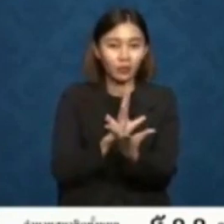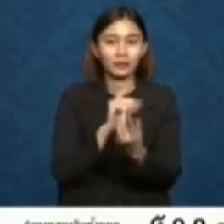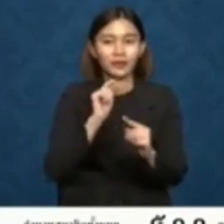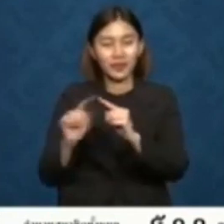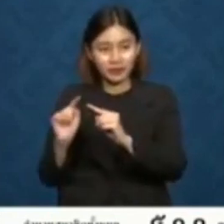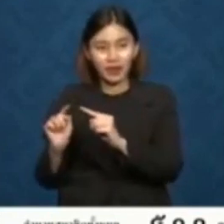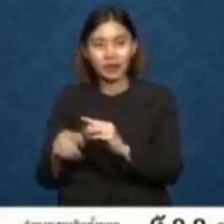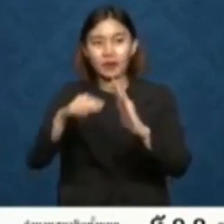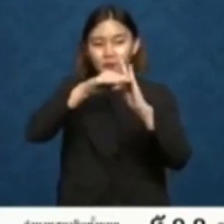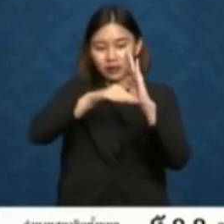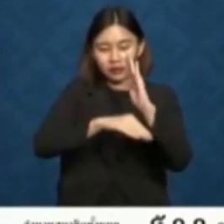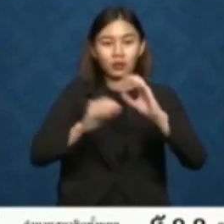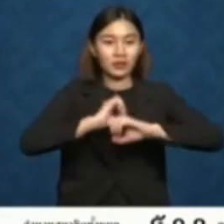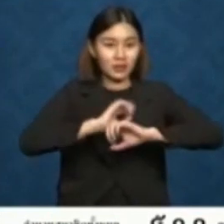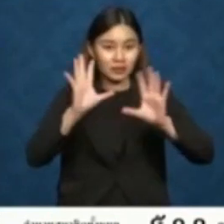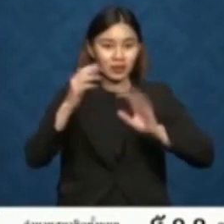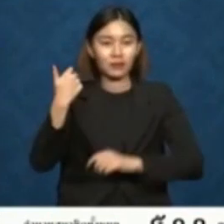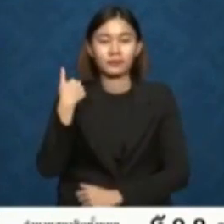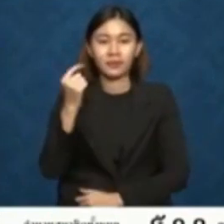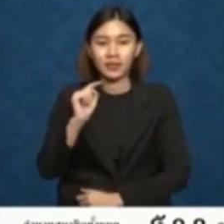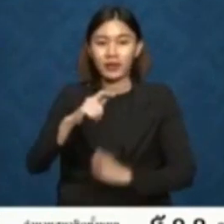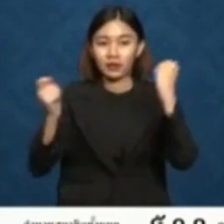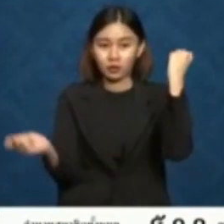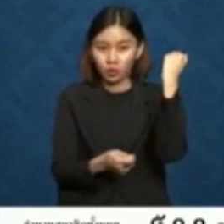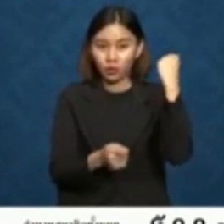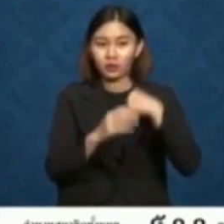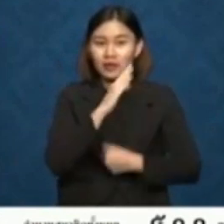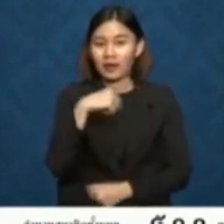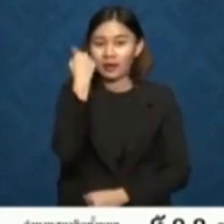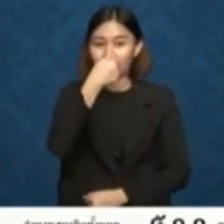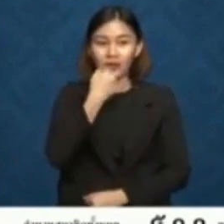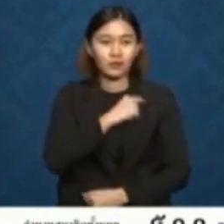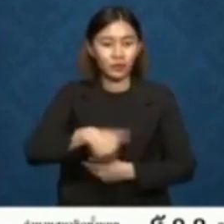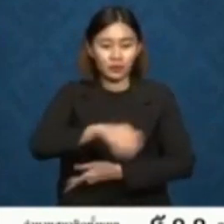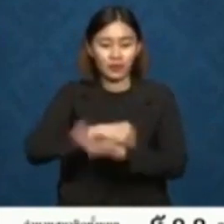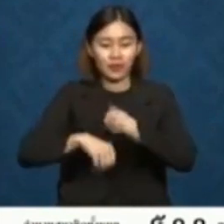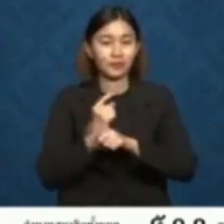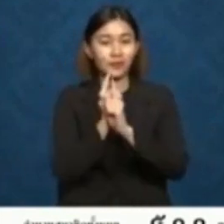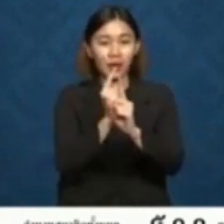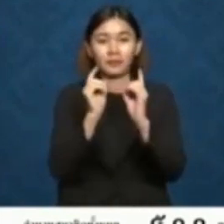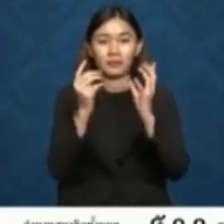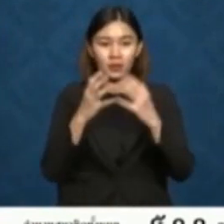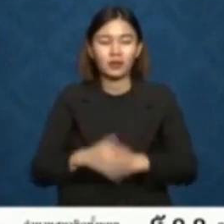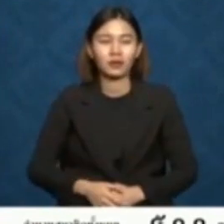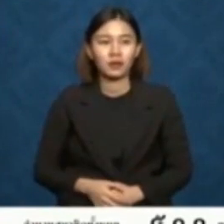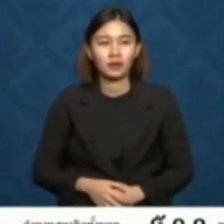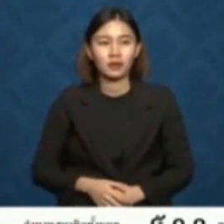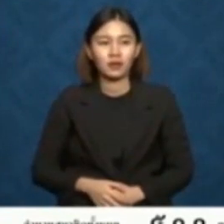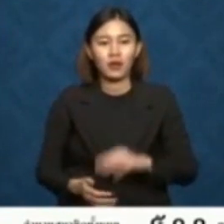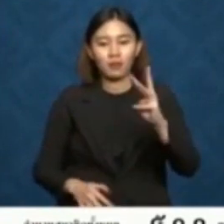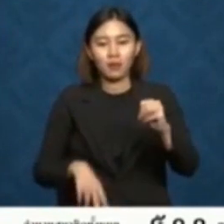เกิดเหตุอุบัติเหตุนะครับเป็นขั้นตอนชัดเจนครับมีโทษหากเจ้าหน้าที่ผู้รับผิดชอบเนี่ยไม่ปฏิบัติต